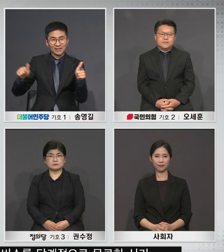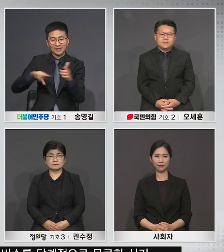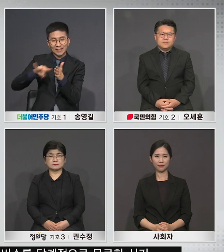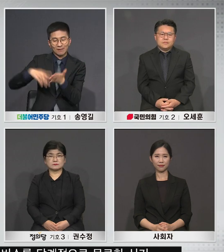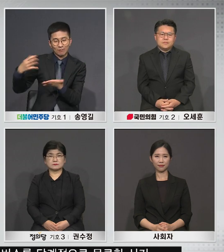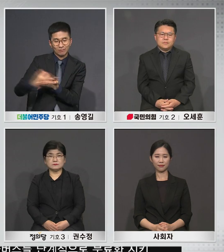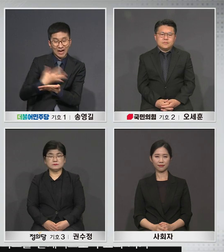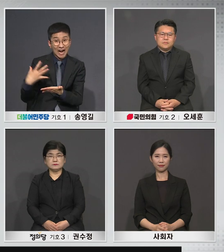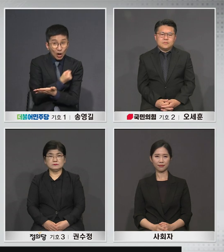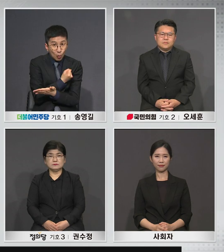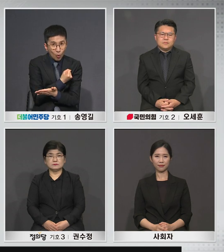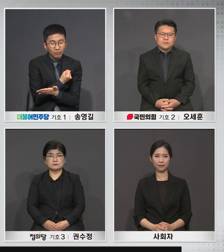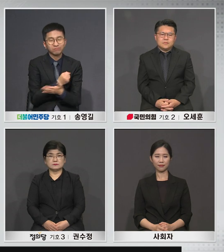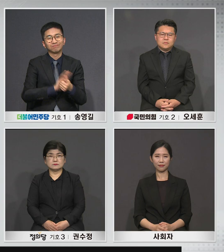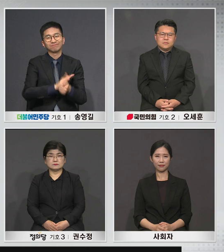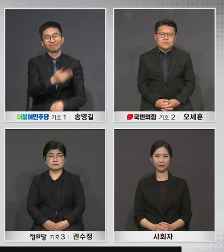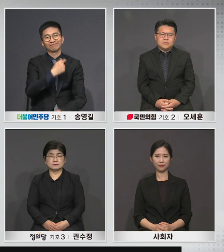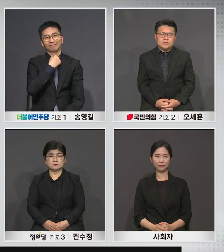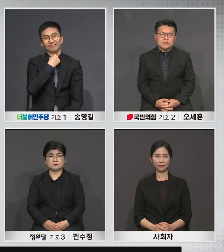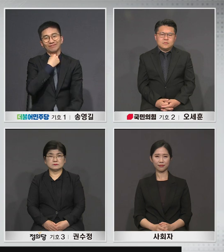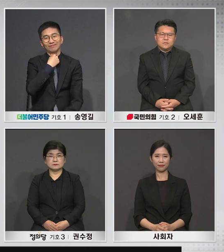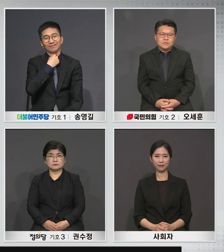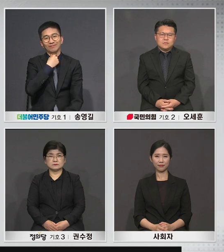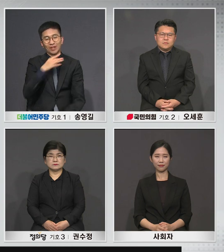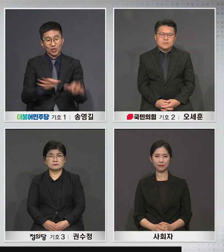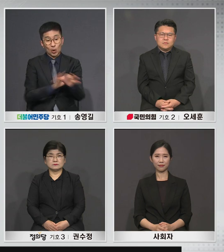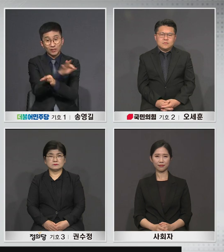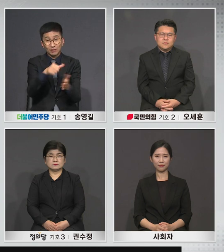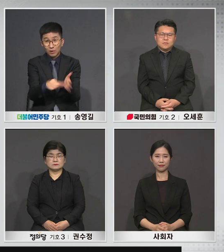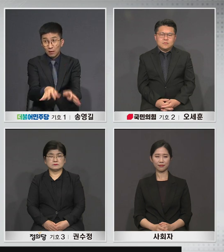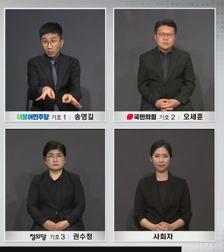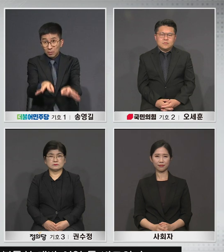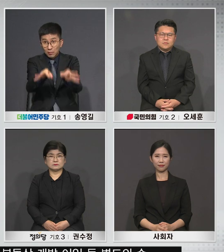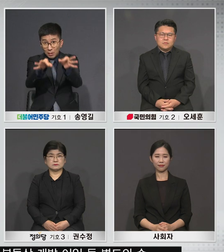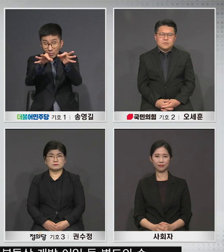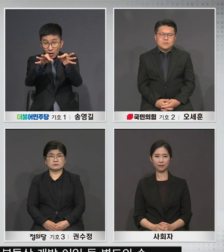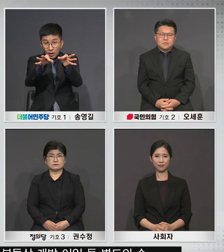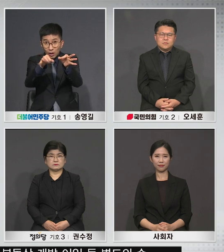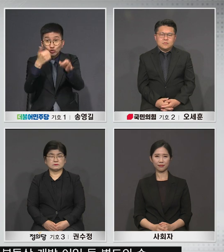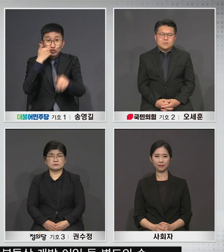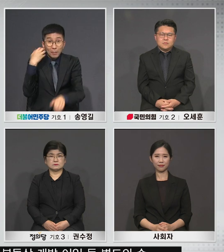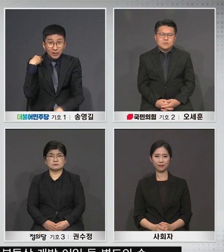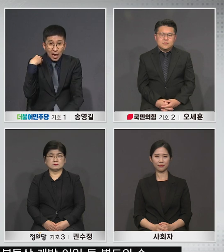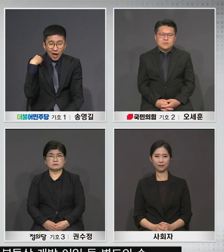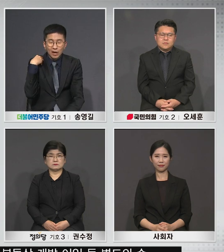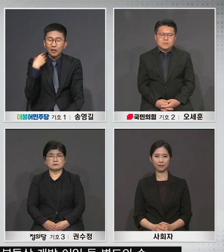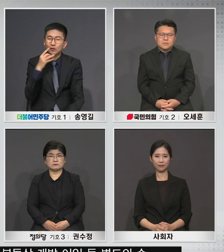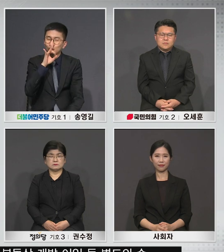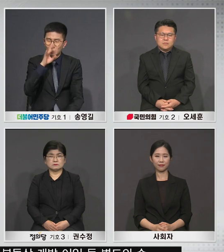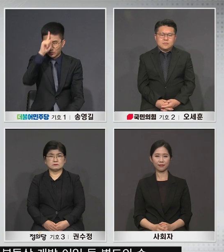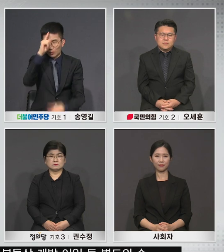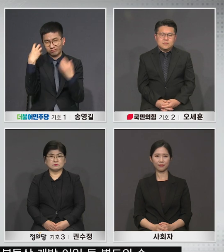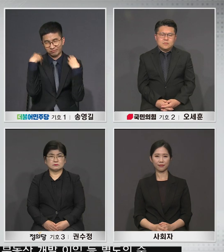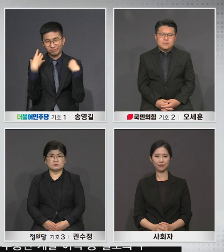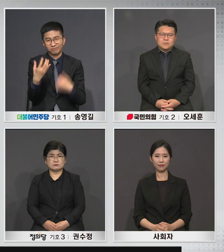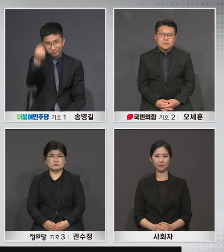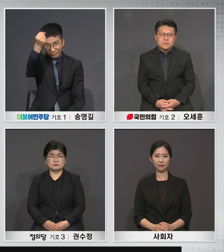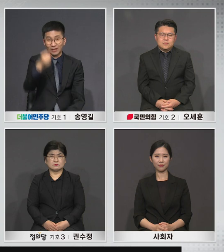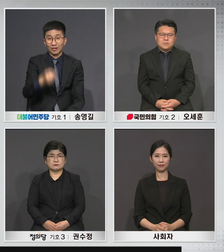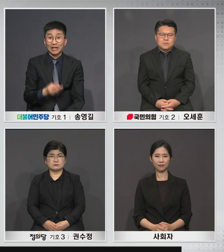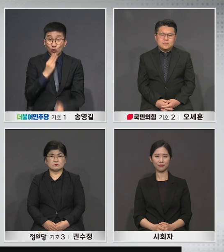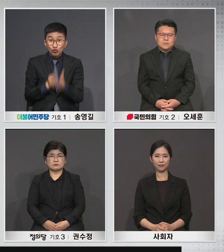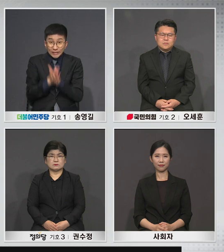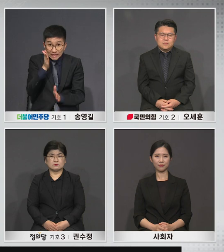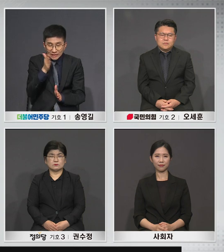처리해 보겠습니다. 물가에 대해서는 중앙정부가 주로 담당할 수밖에 없습니다. 저희 서울시가 할 수 있는 것은 다른 비용 지출을